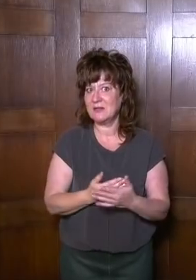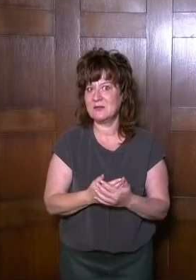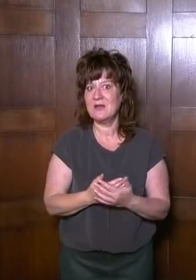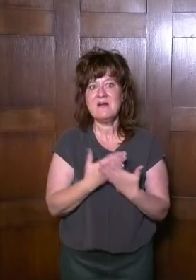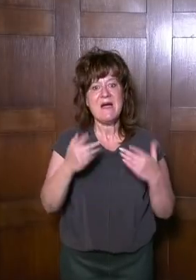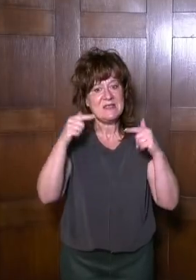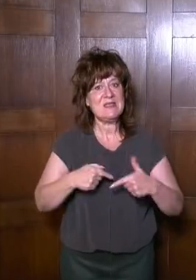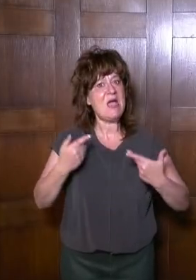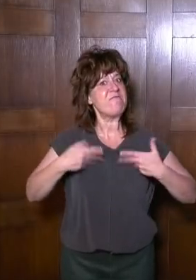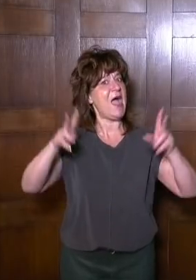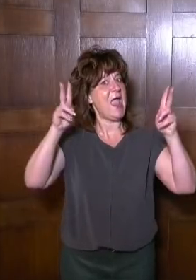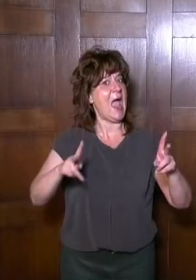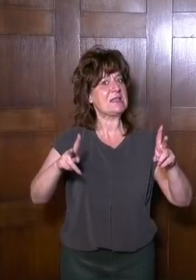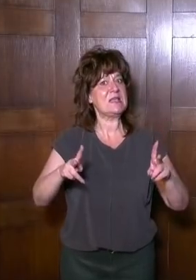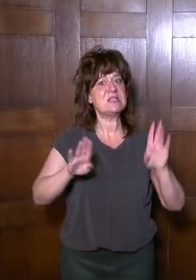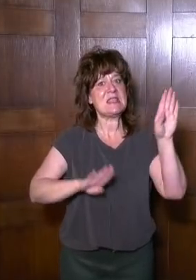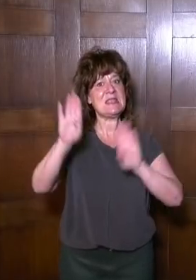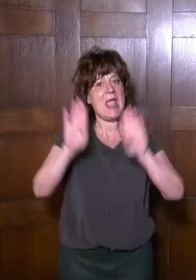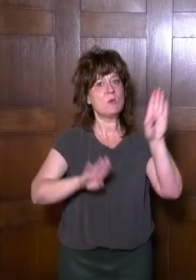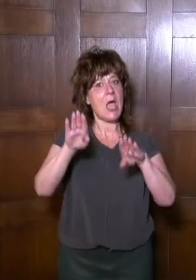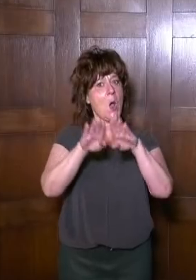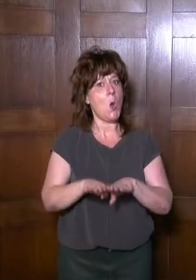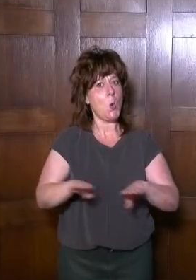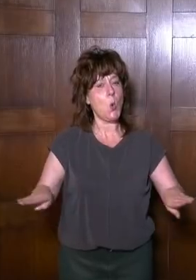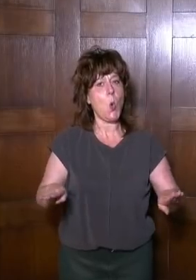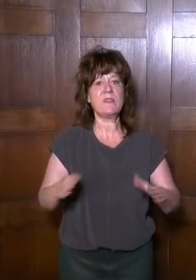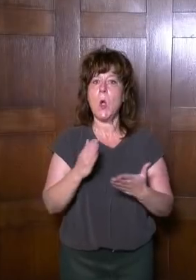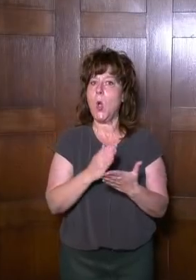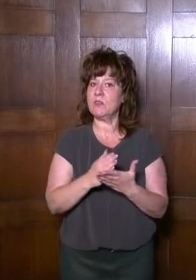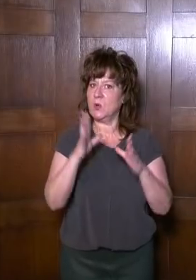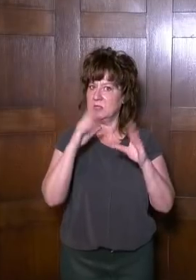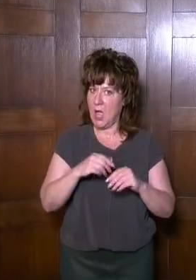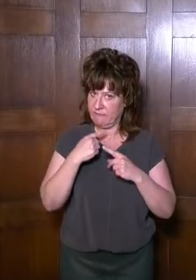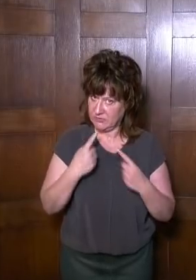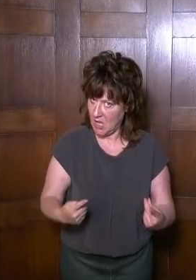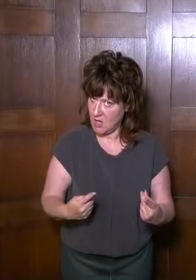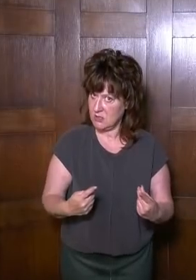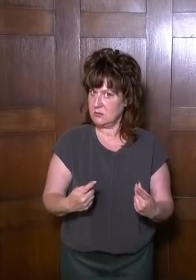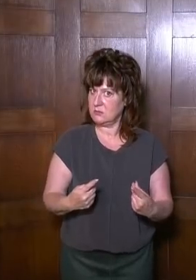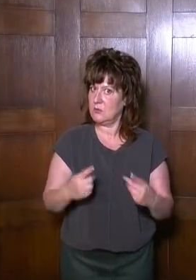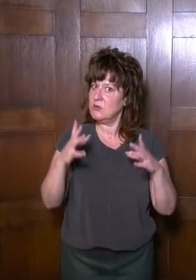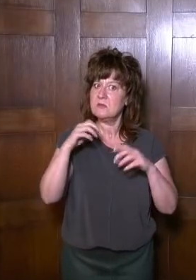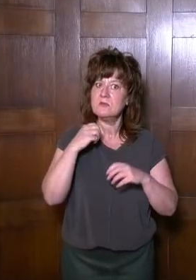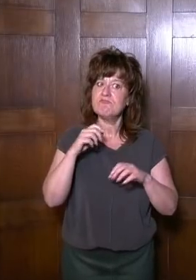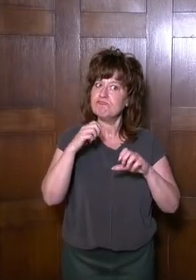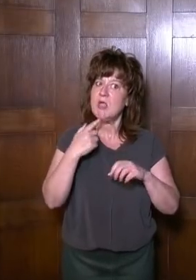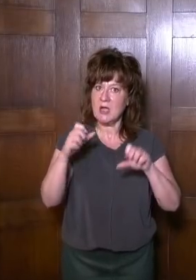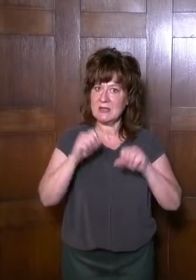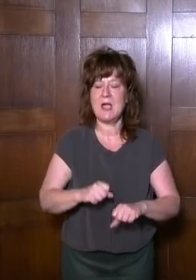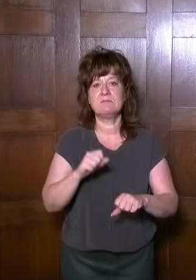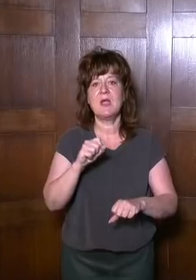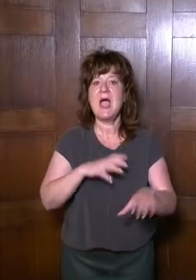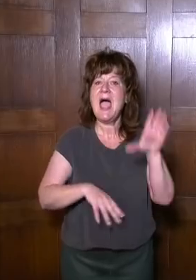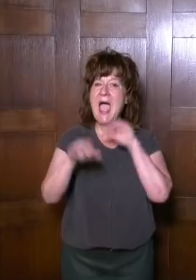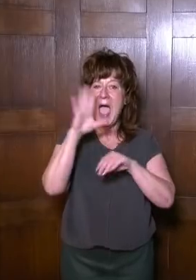unserer freiheitlich-demokratischen Grundordnung gesagt werden darf, das darf gesagt werden, gesagt werden kann. Erfahrungen kann man